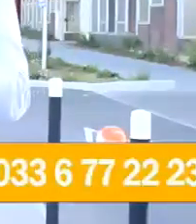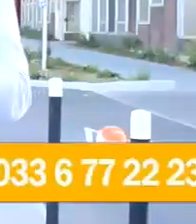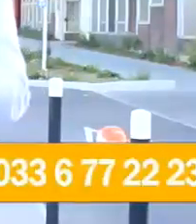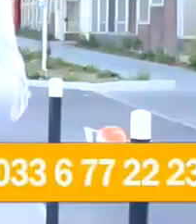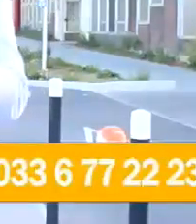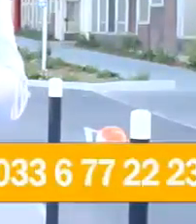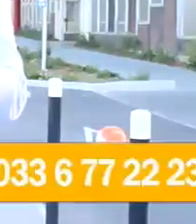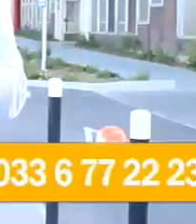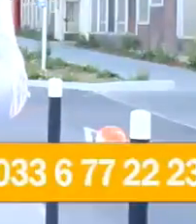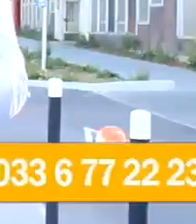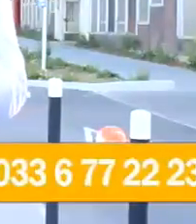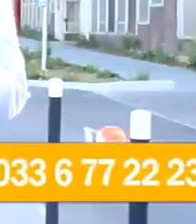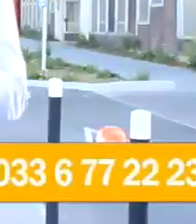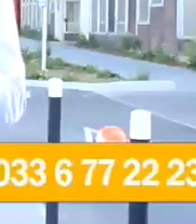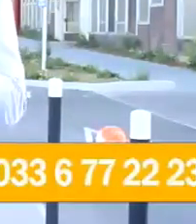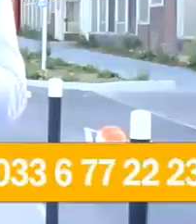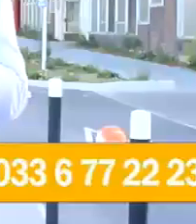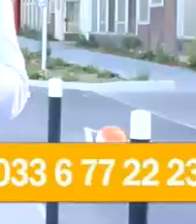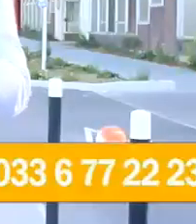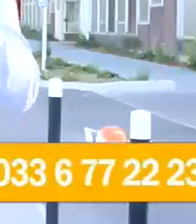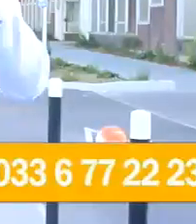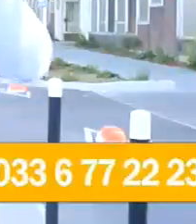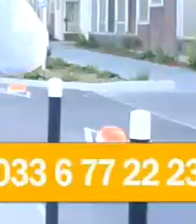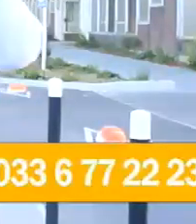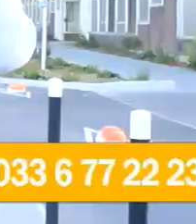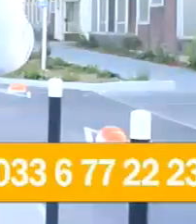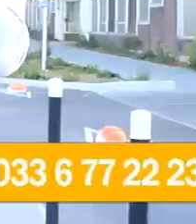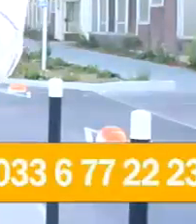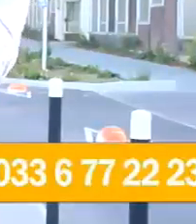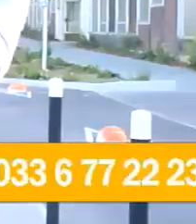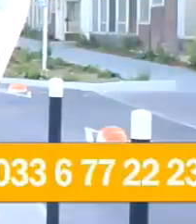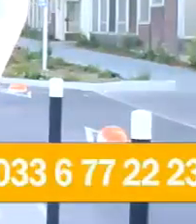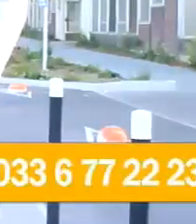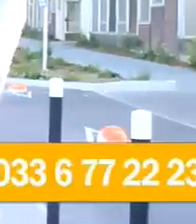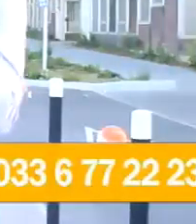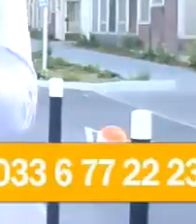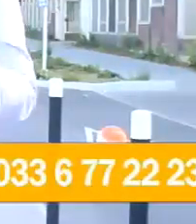venez me retrouver sur Adi Loba TV. Aïe!